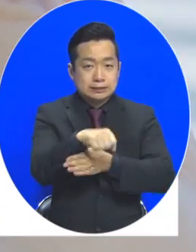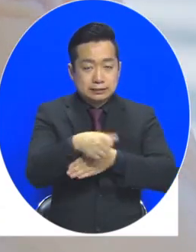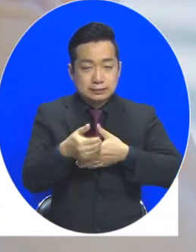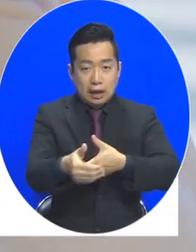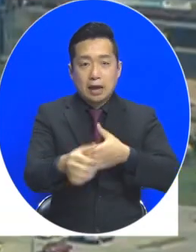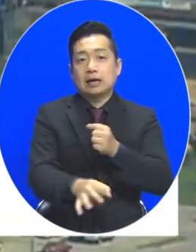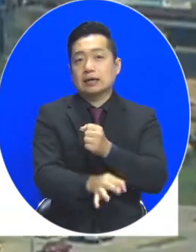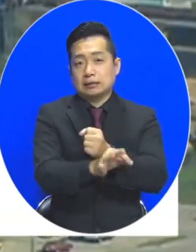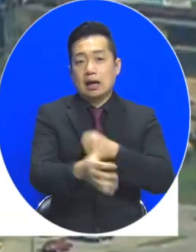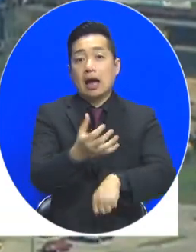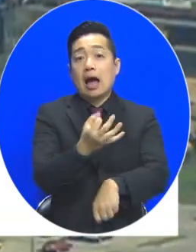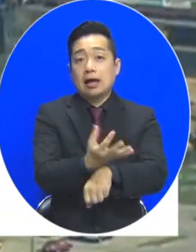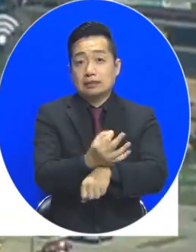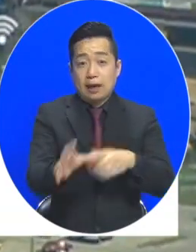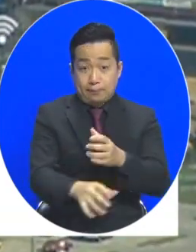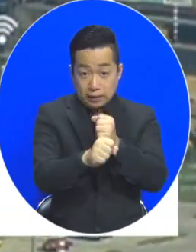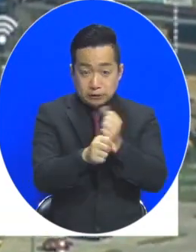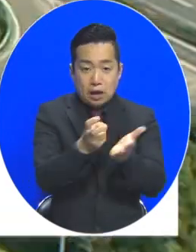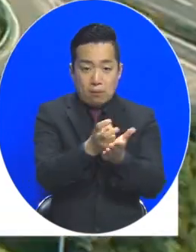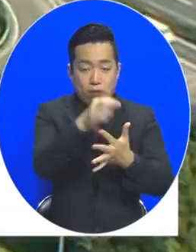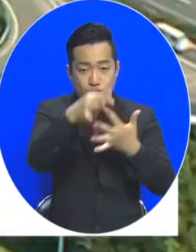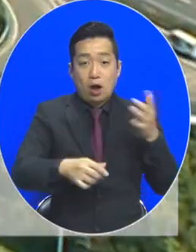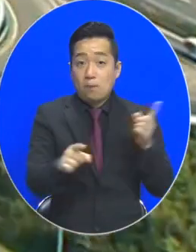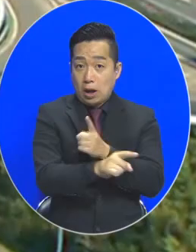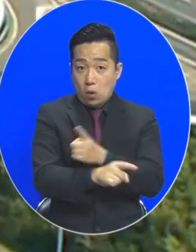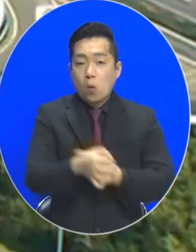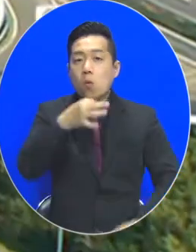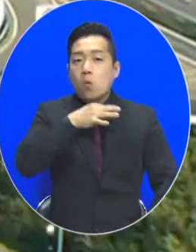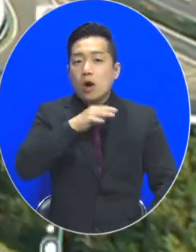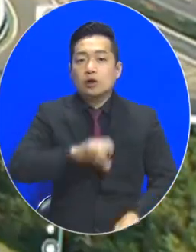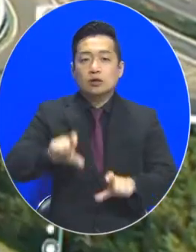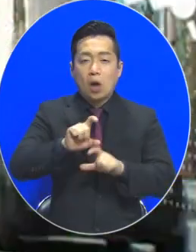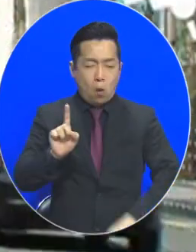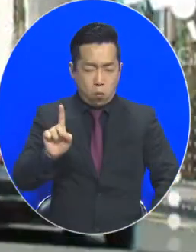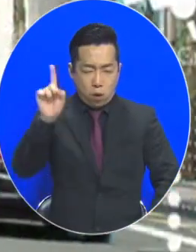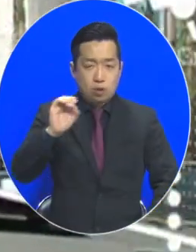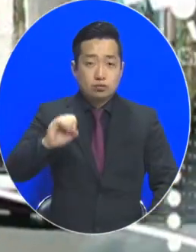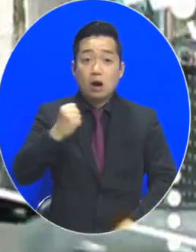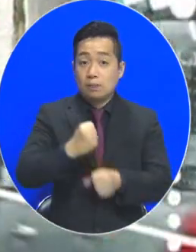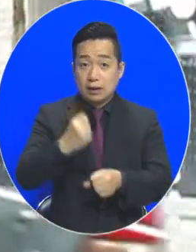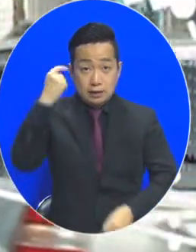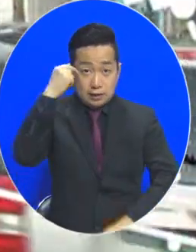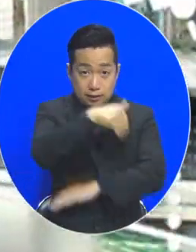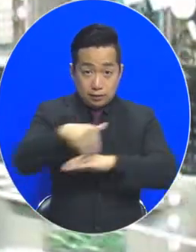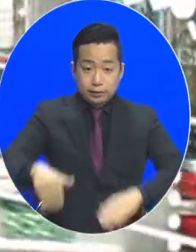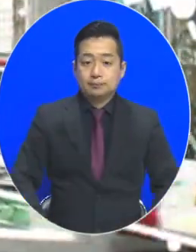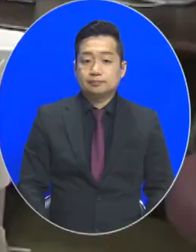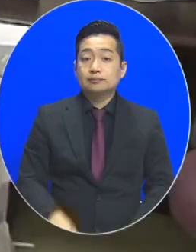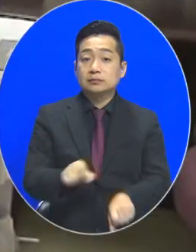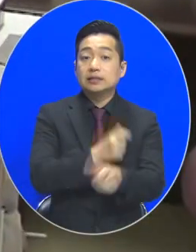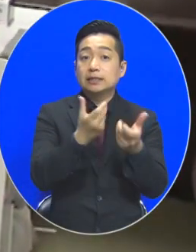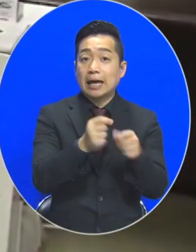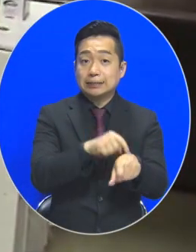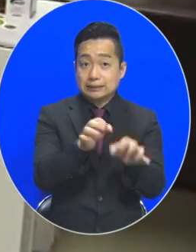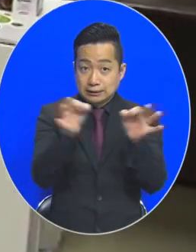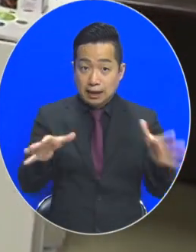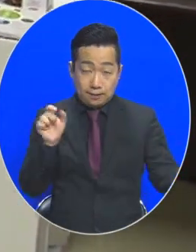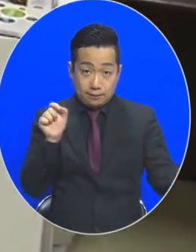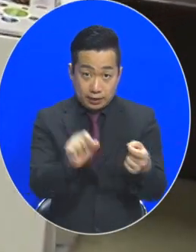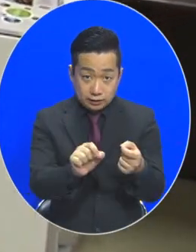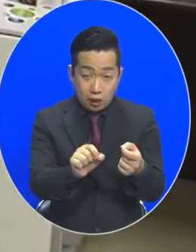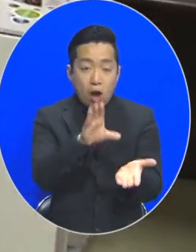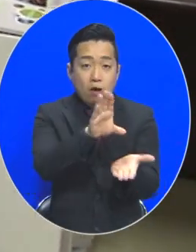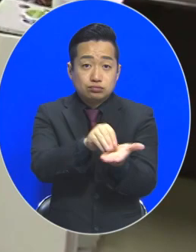간소화와 신속한 법령정비 등 제도의 실효성을 더욱 높인다는 계획입니다 또 특례 기간 만료를 앞두고